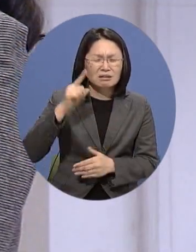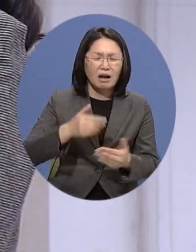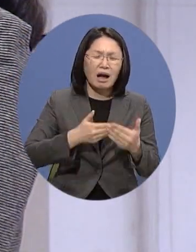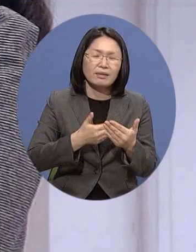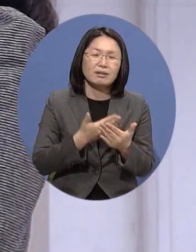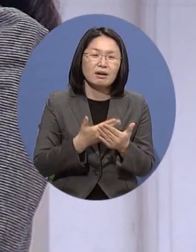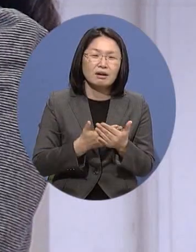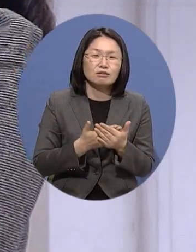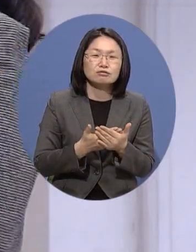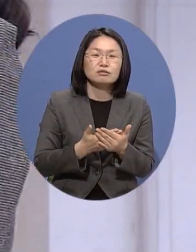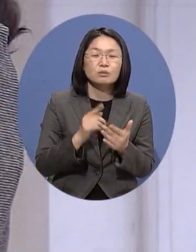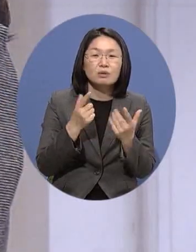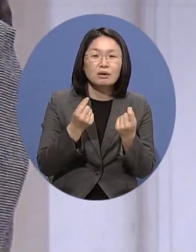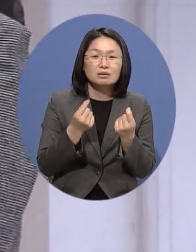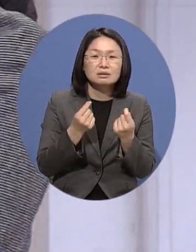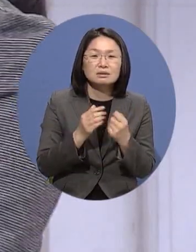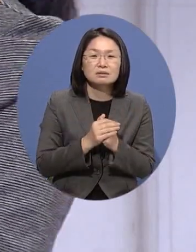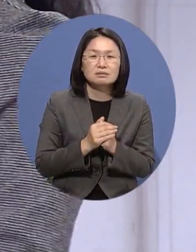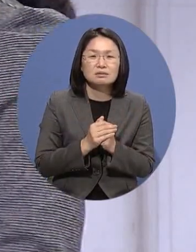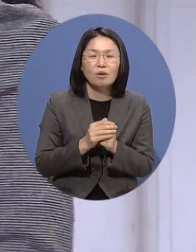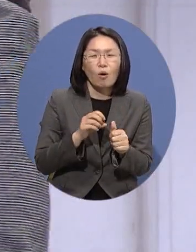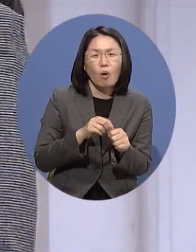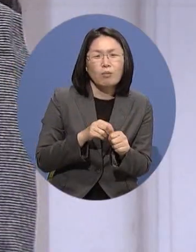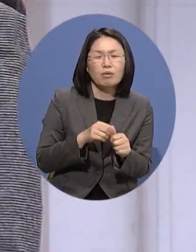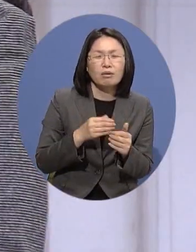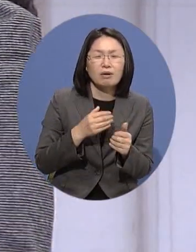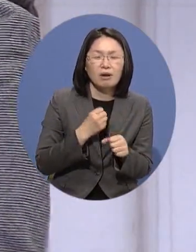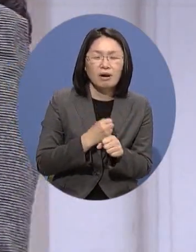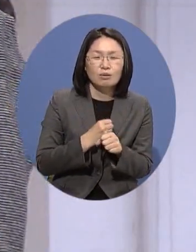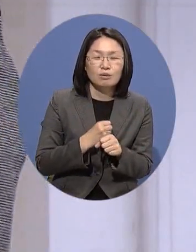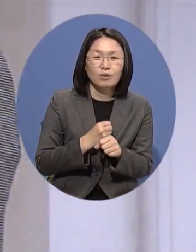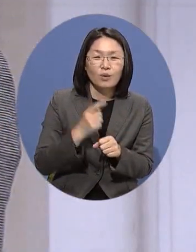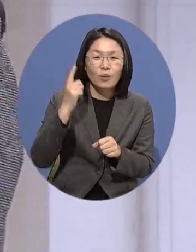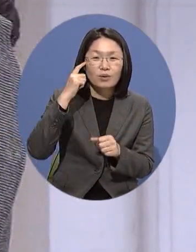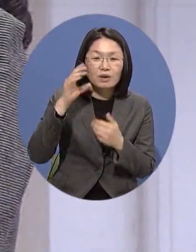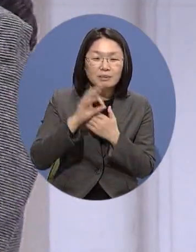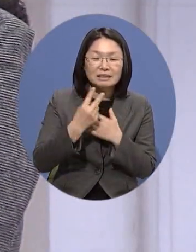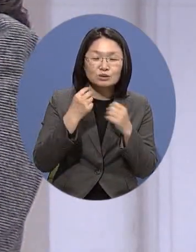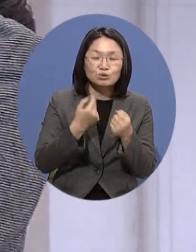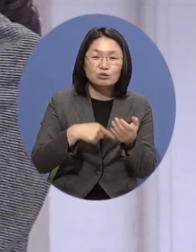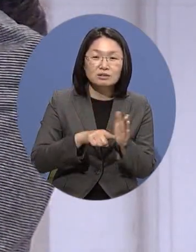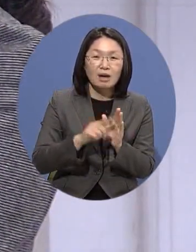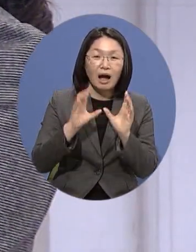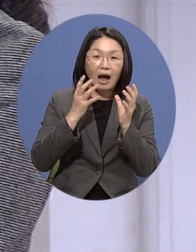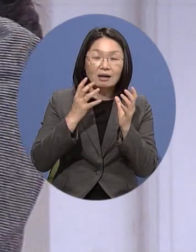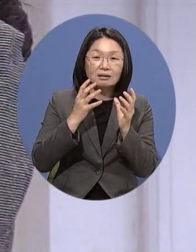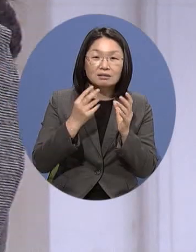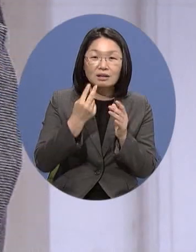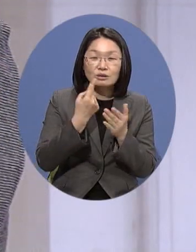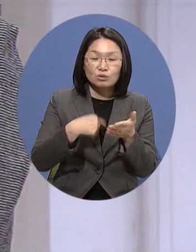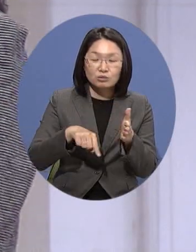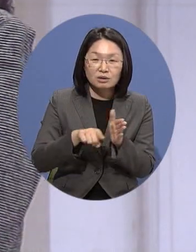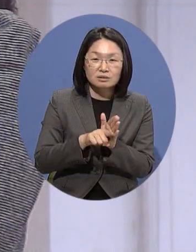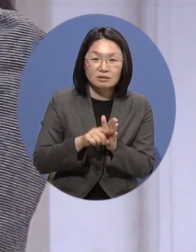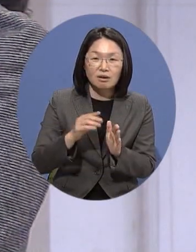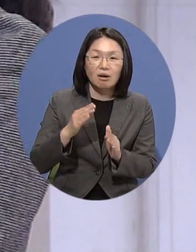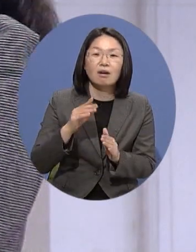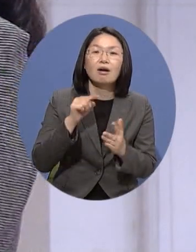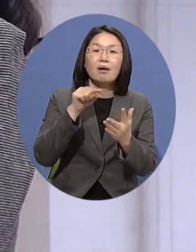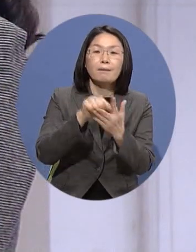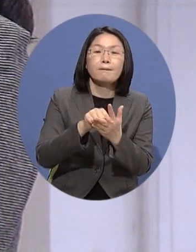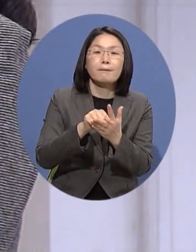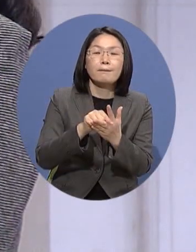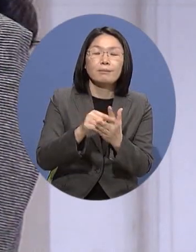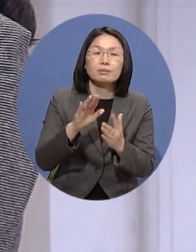그러고 업어달라고 그러고 막 그러는 경우가 있어요. 애들이 본능적으로 생존을 위해서 알아차리는 거거든요. 근데 5개월이면